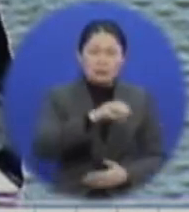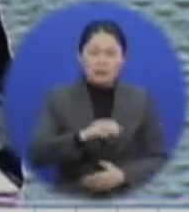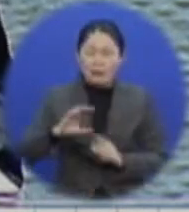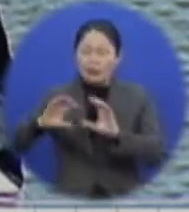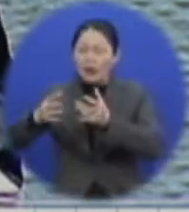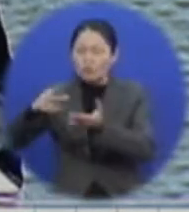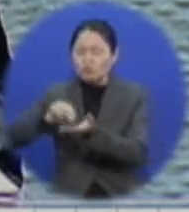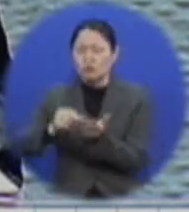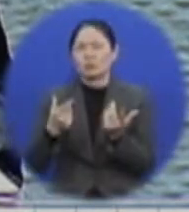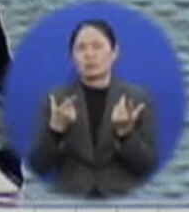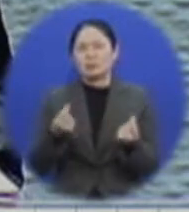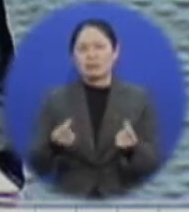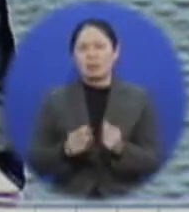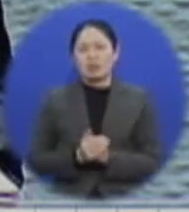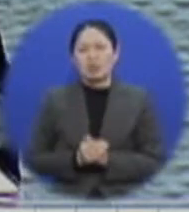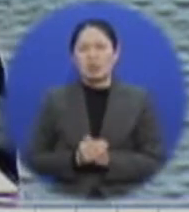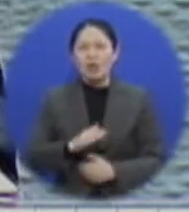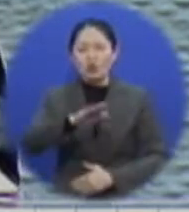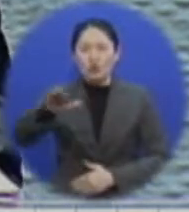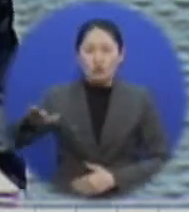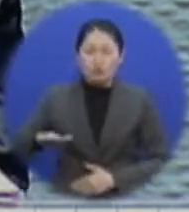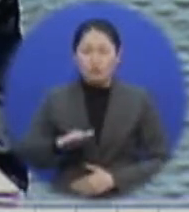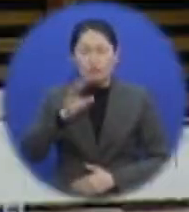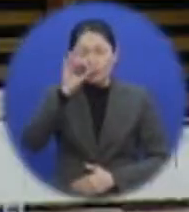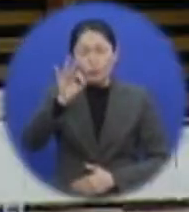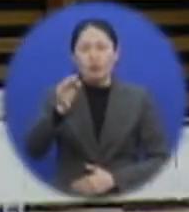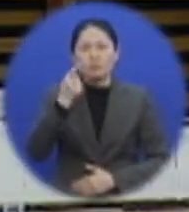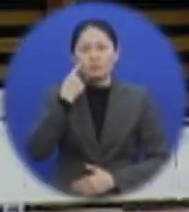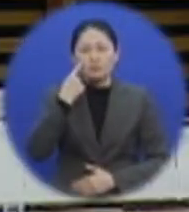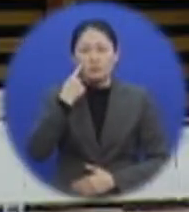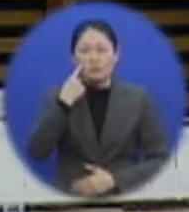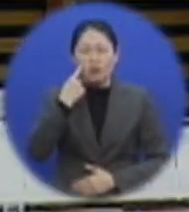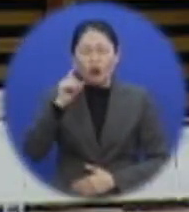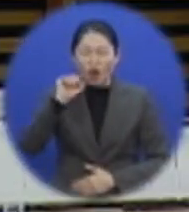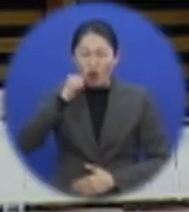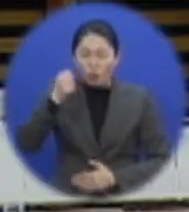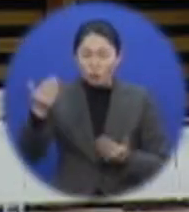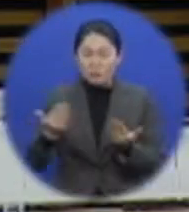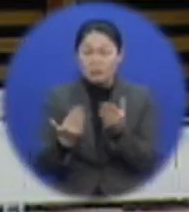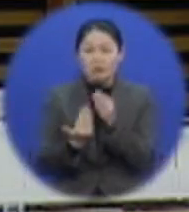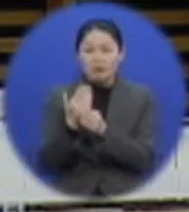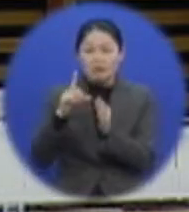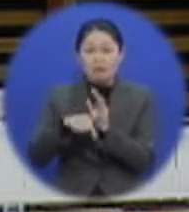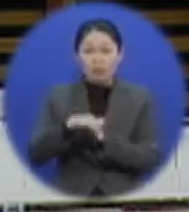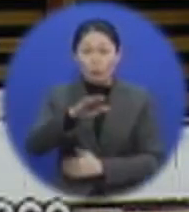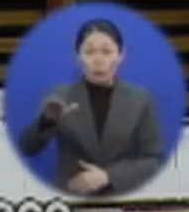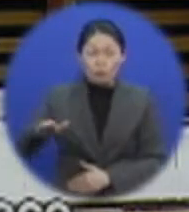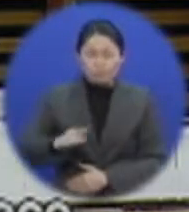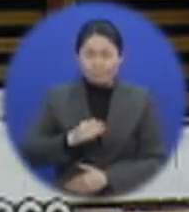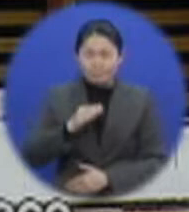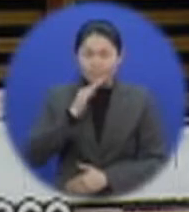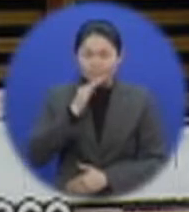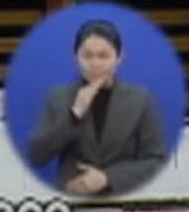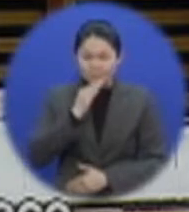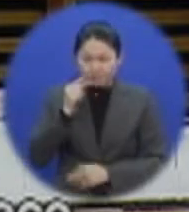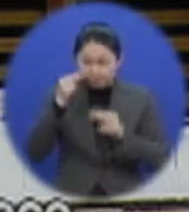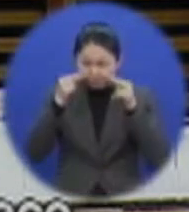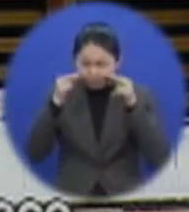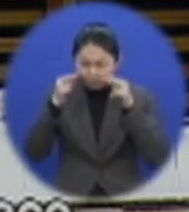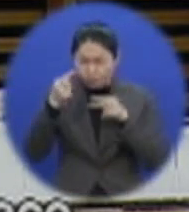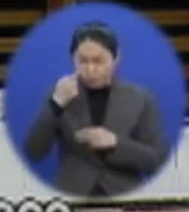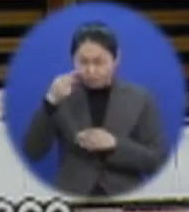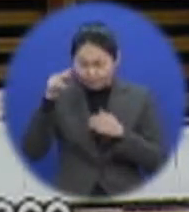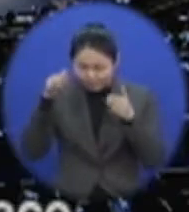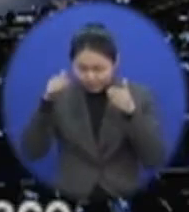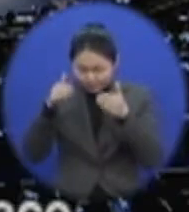똑같습니다 여러분 이제 보세요 어려운 일 생길 때 여러분이 아주 주의 짙게 보세요 어떤 일이